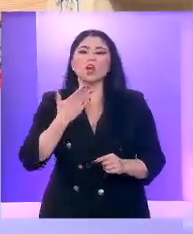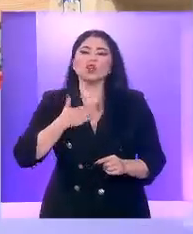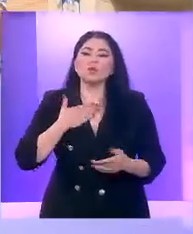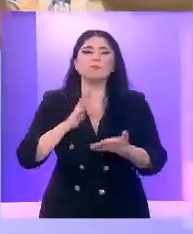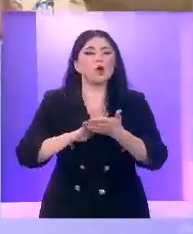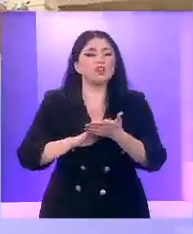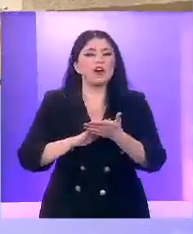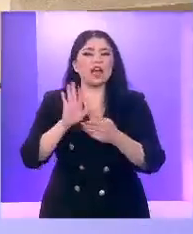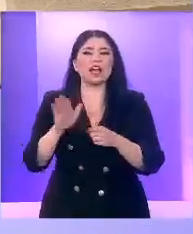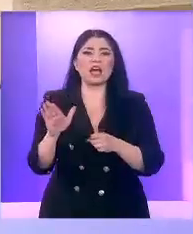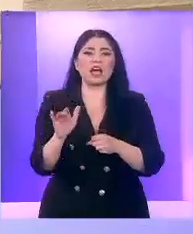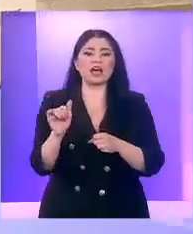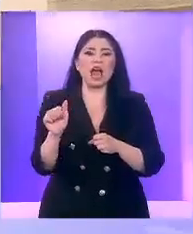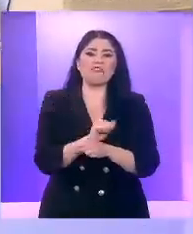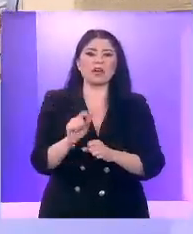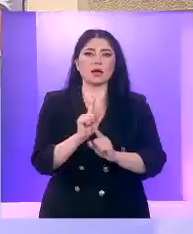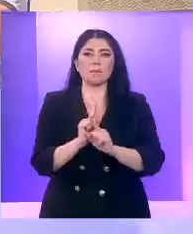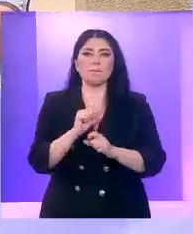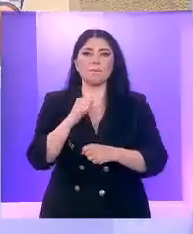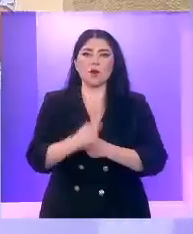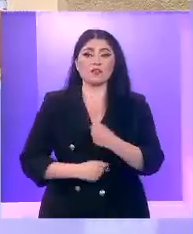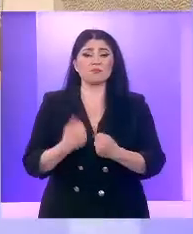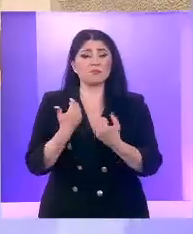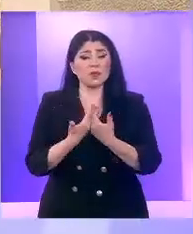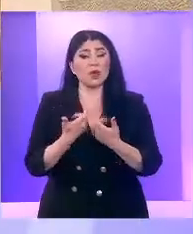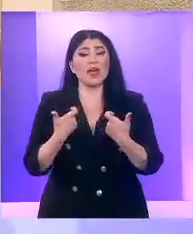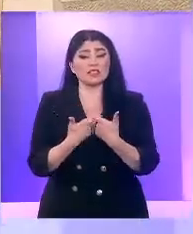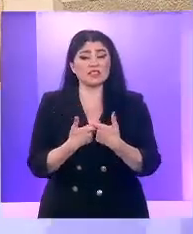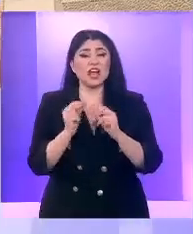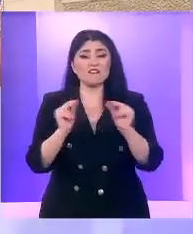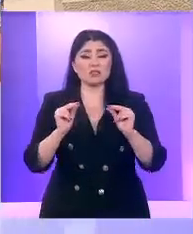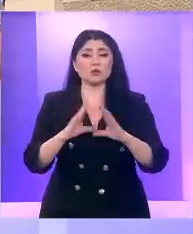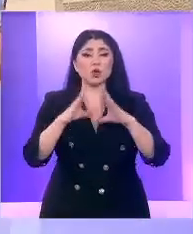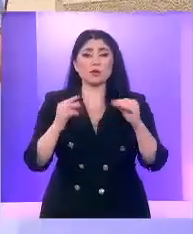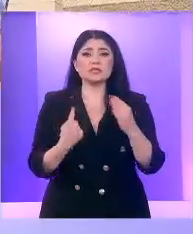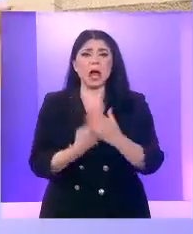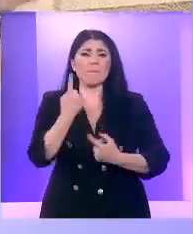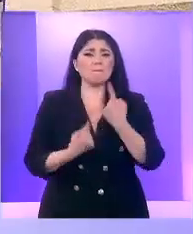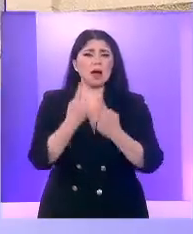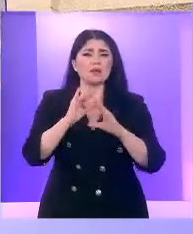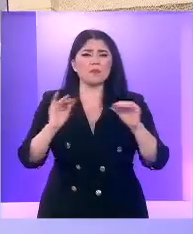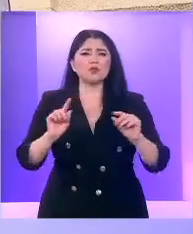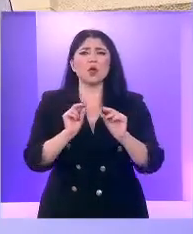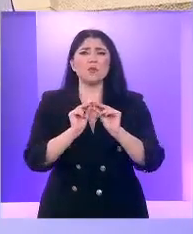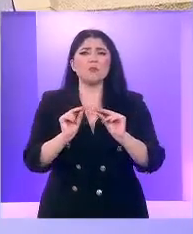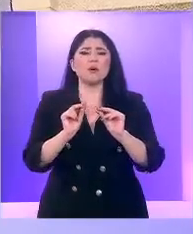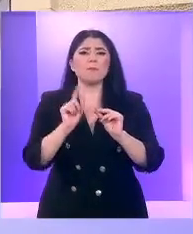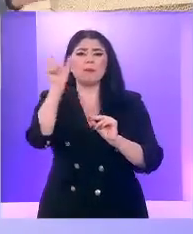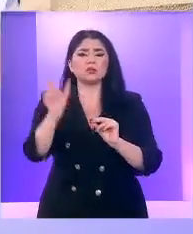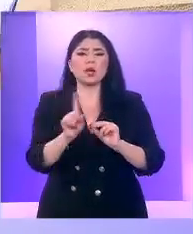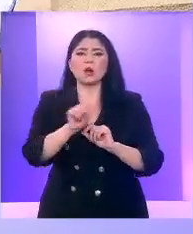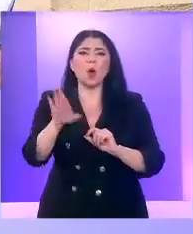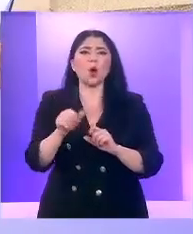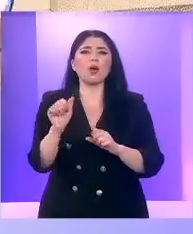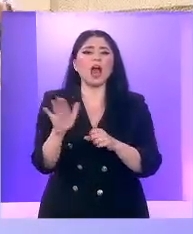cadru didactic calificat, deoarece există fenomenul ca în învățământul românesc să apară din ce în ce mai mult cadre didactice necalificate,